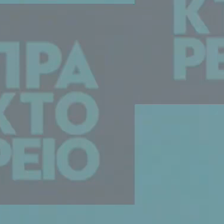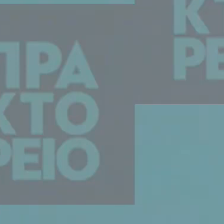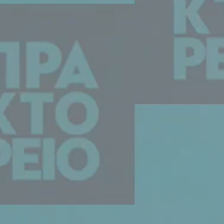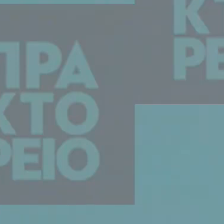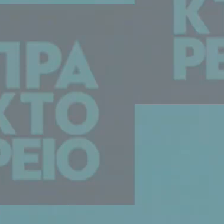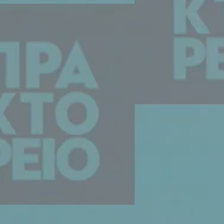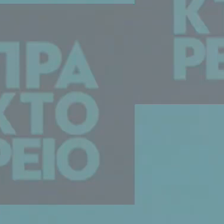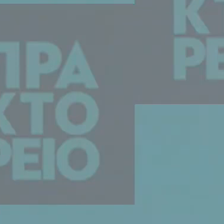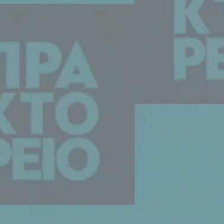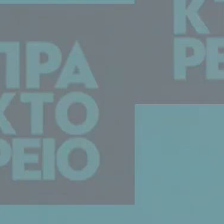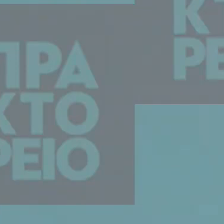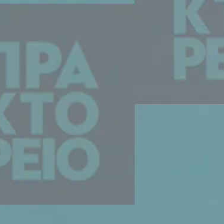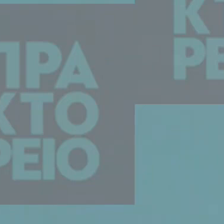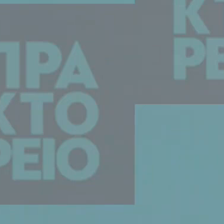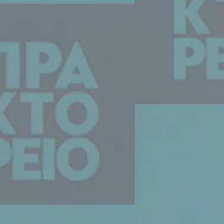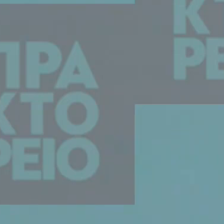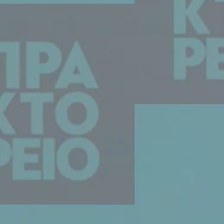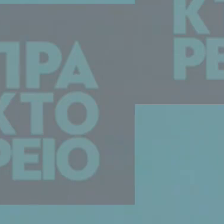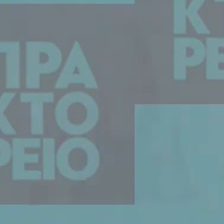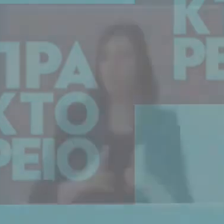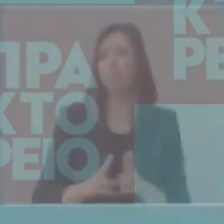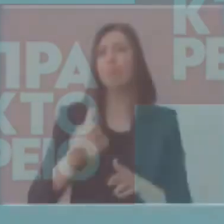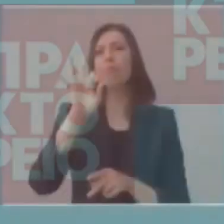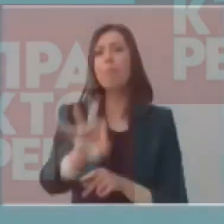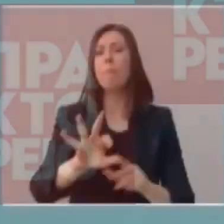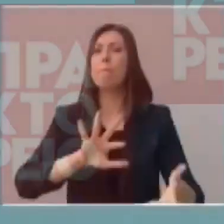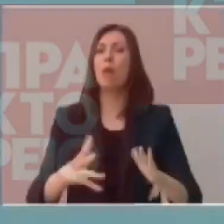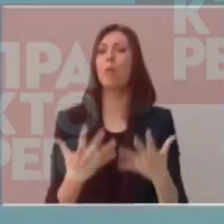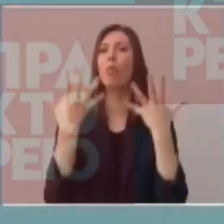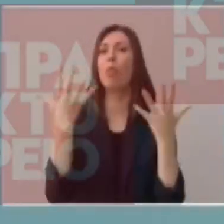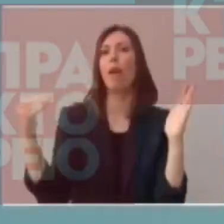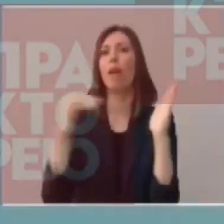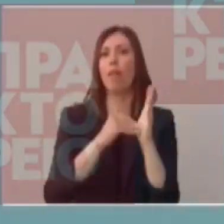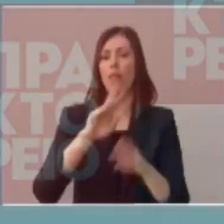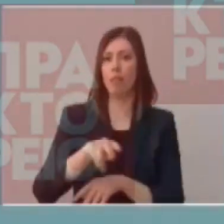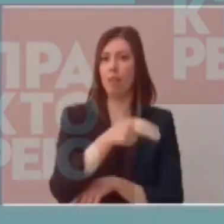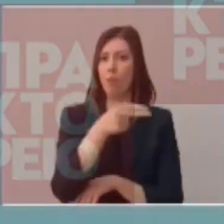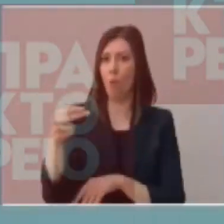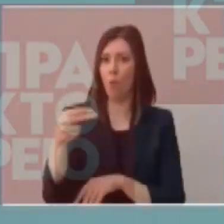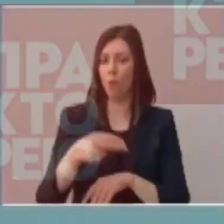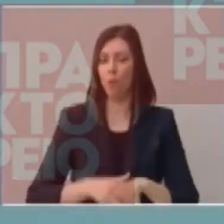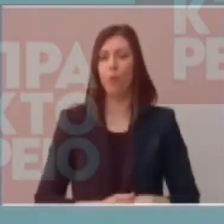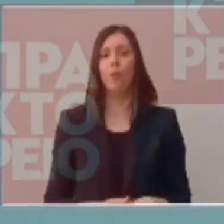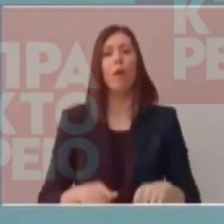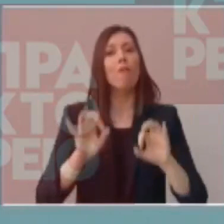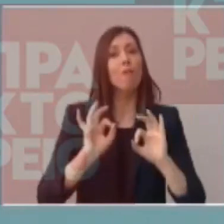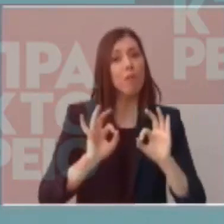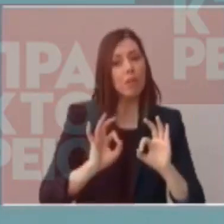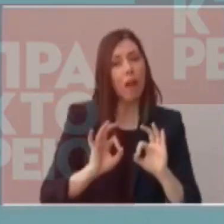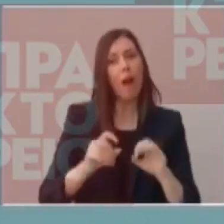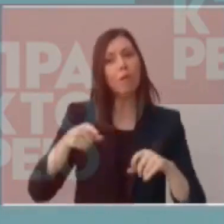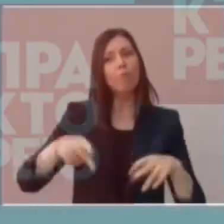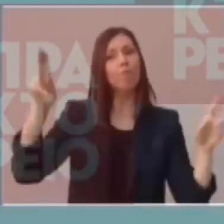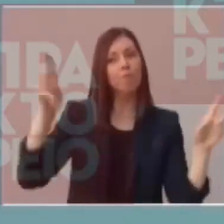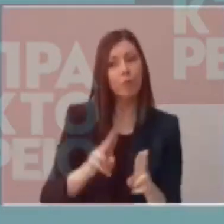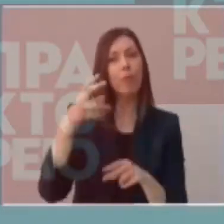φοροαπαλλαγές, θα προσεγγίζει τα 10.000 ευρώ. Κάτι το οποίο θα κάνει την ηλεκτροκίνηση, τα